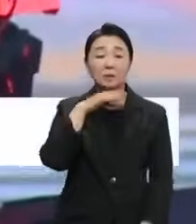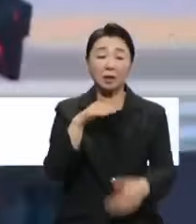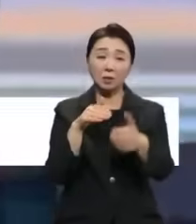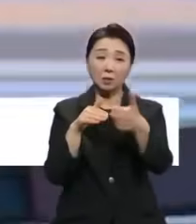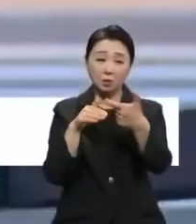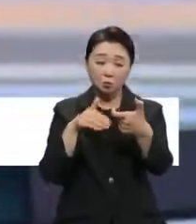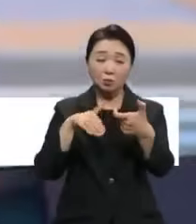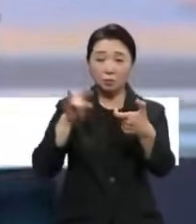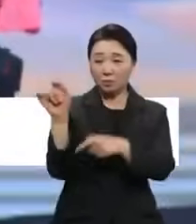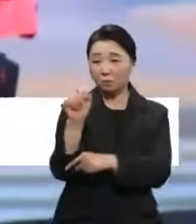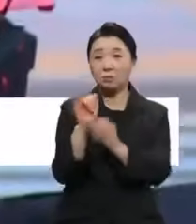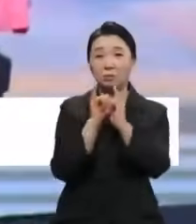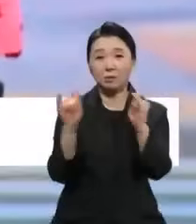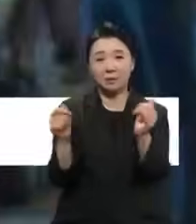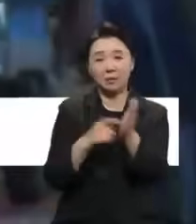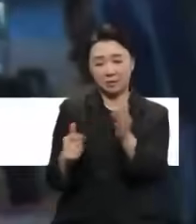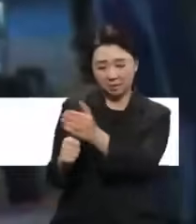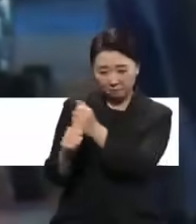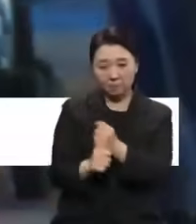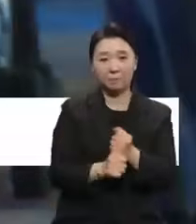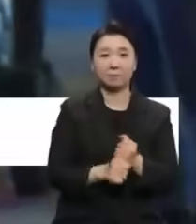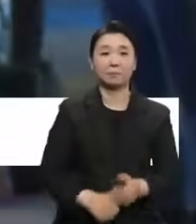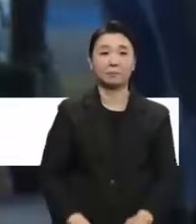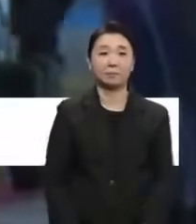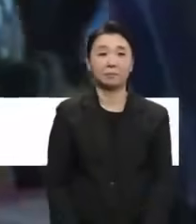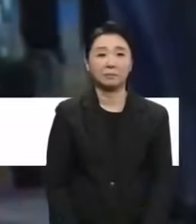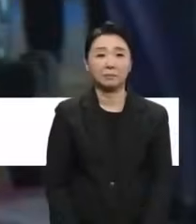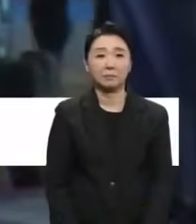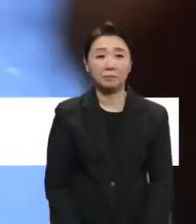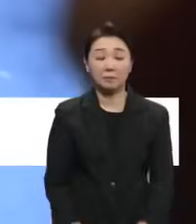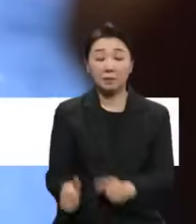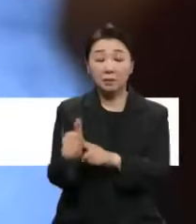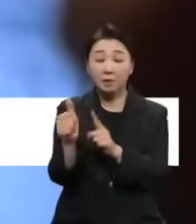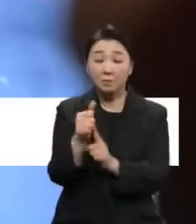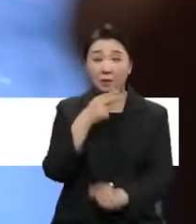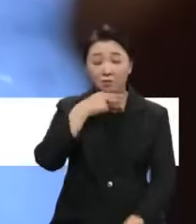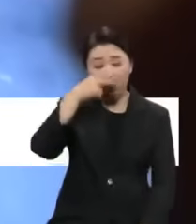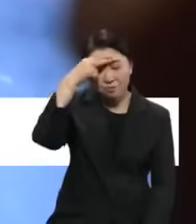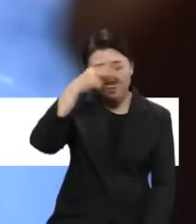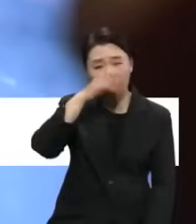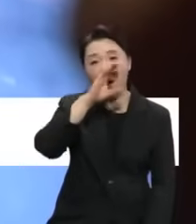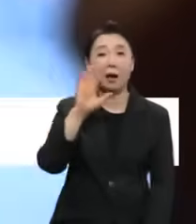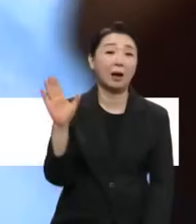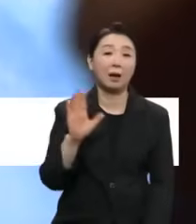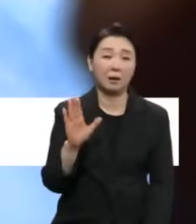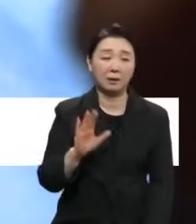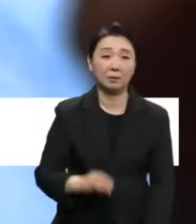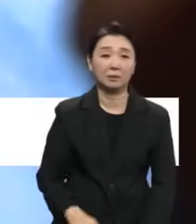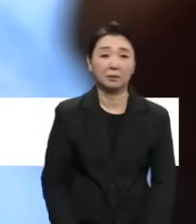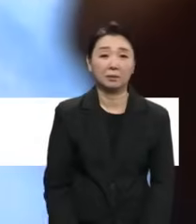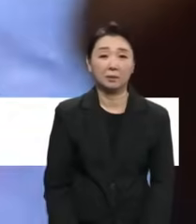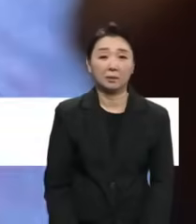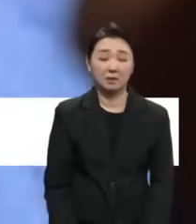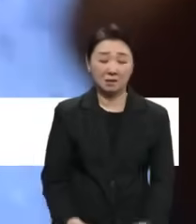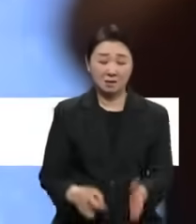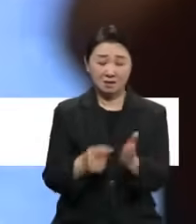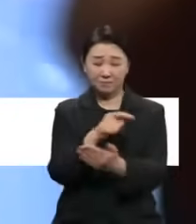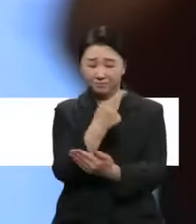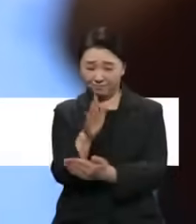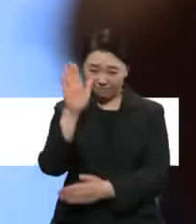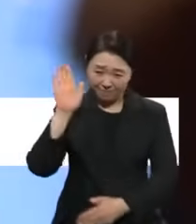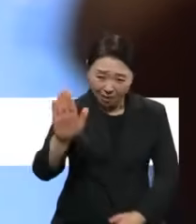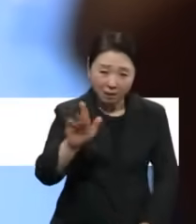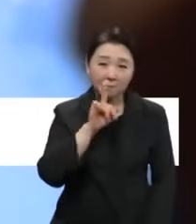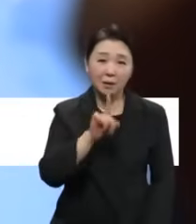가해 차량 운전자를 긴급 체포했습니다. 이 남성은 음주 상태는 아니었던 것으로 파악됐으며 급발진을 주장하는